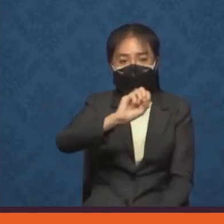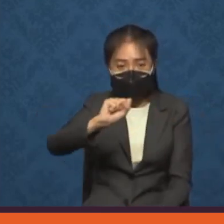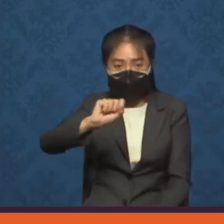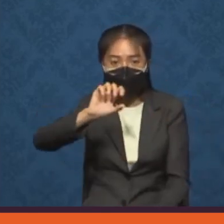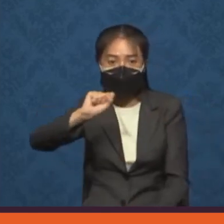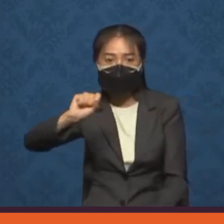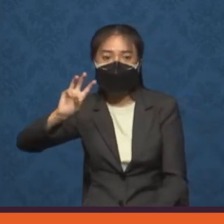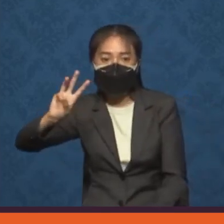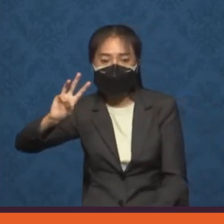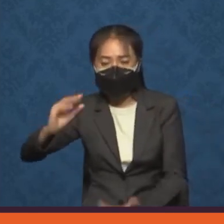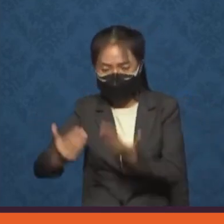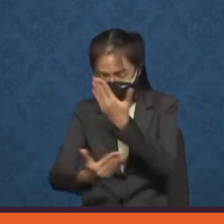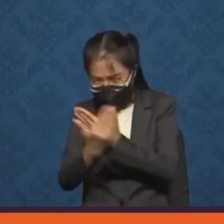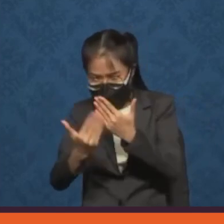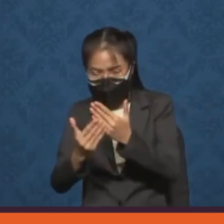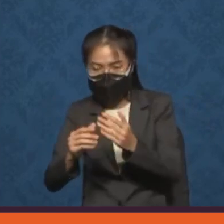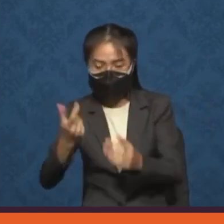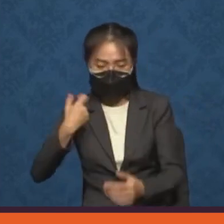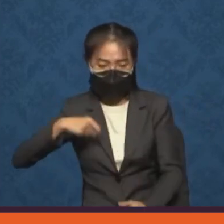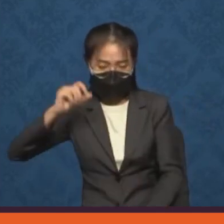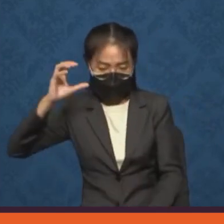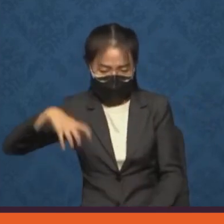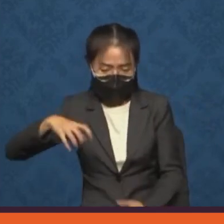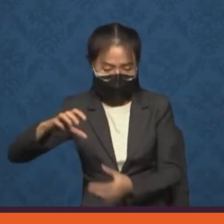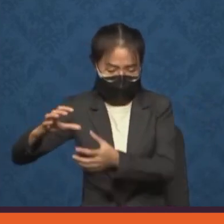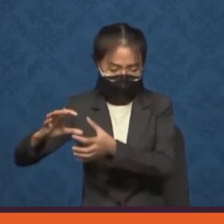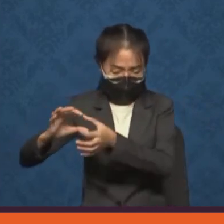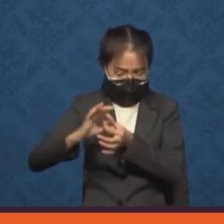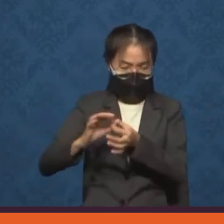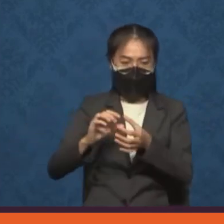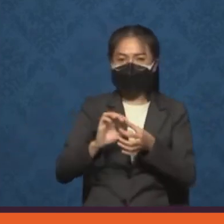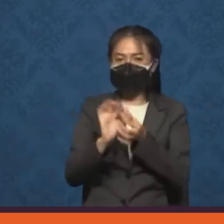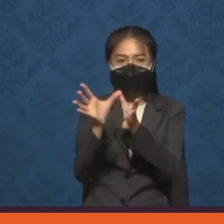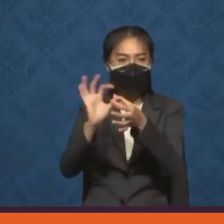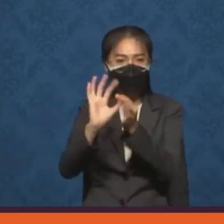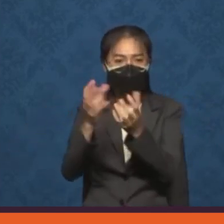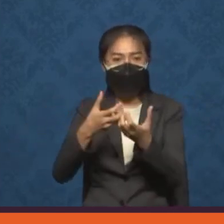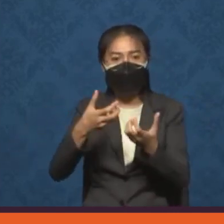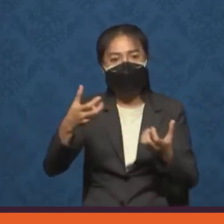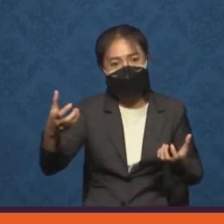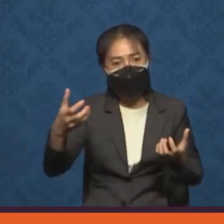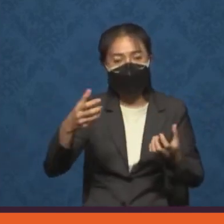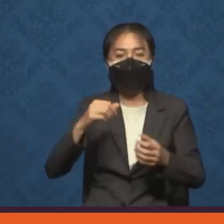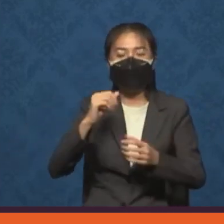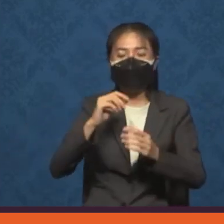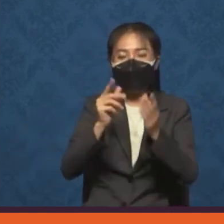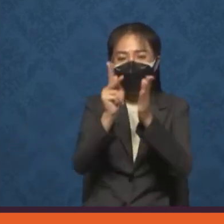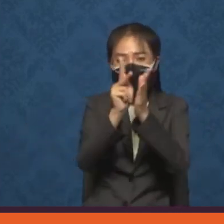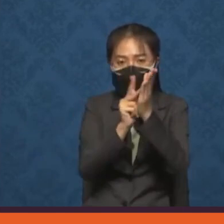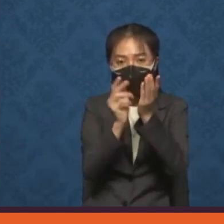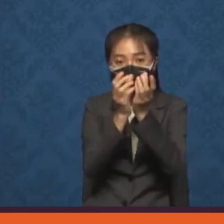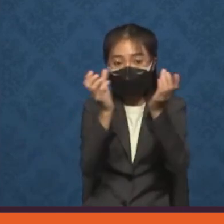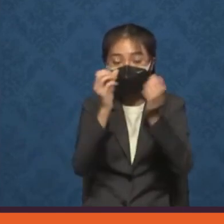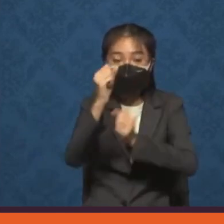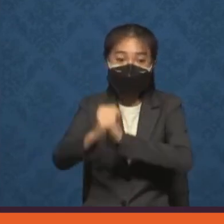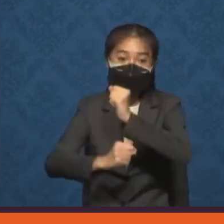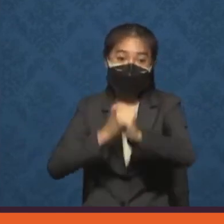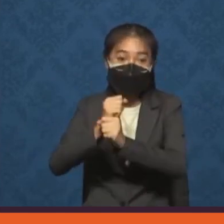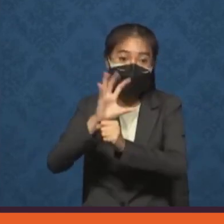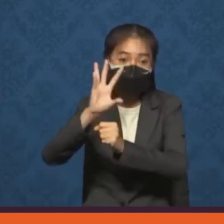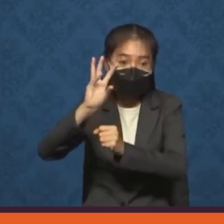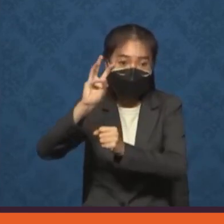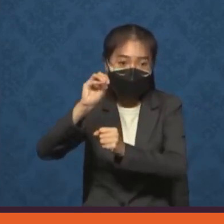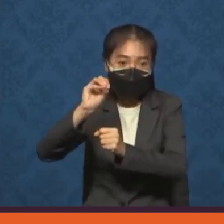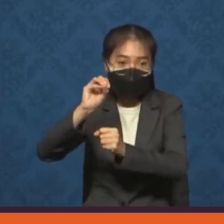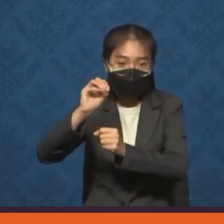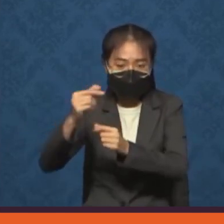ครับไม่ใช่เรื่องอะไรของศาลเลยเราเอาความคิดนี้เข้ามาตอนรัฐธรรมนูญ50และก็มาใช้ตอน60เอ้าทีแ